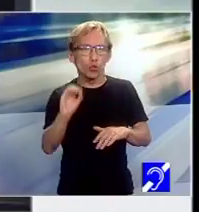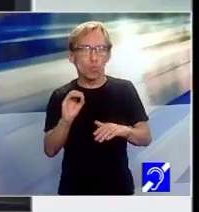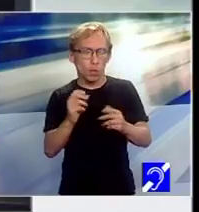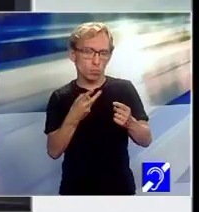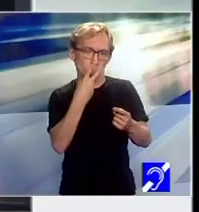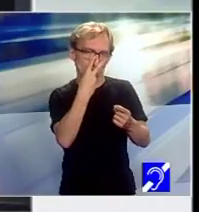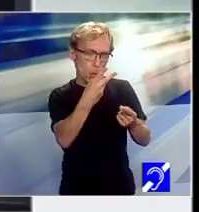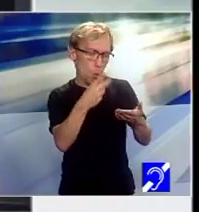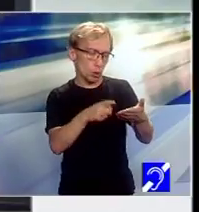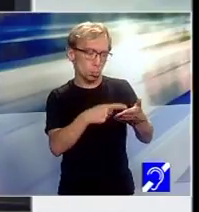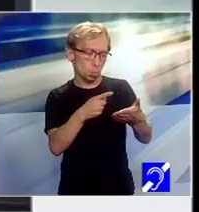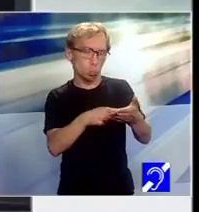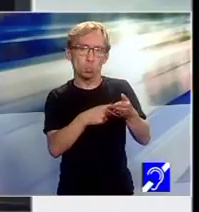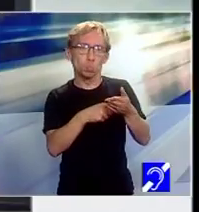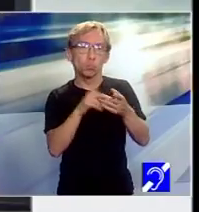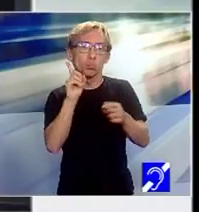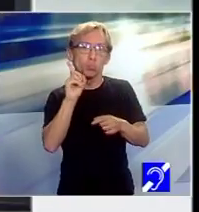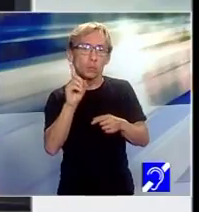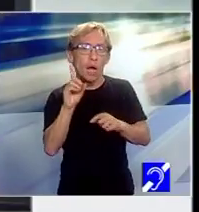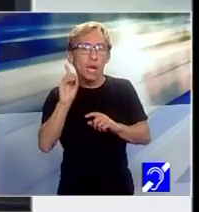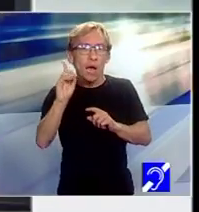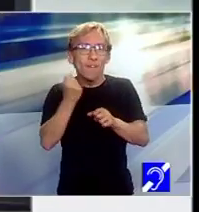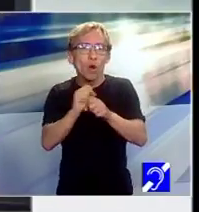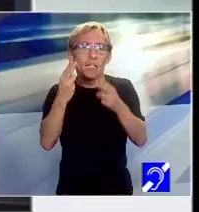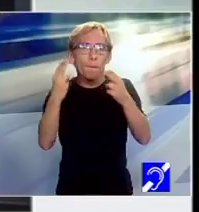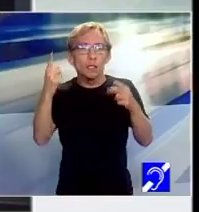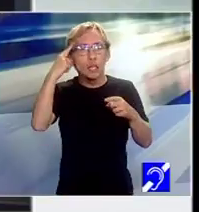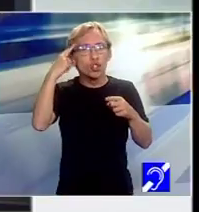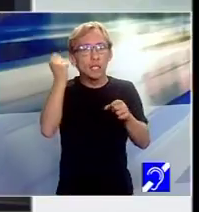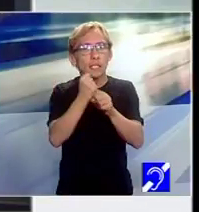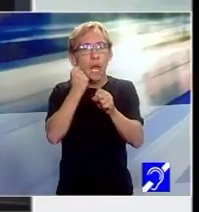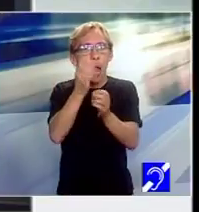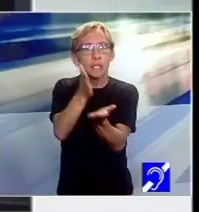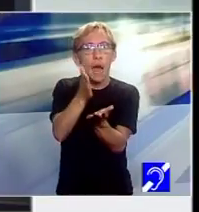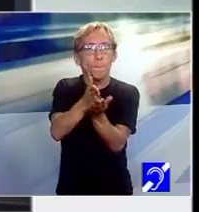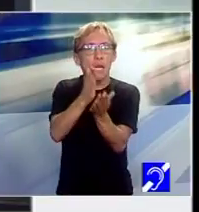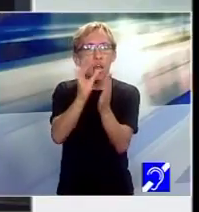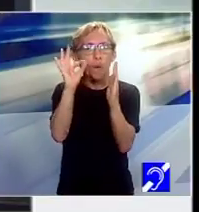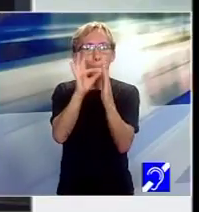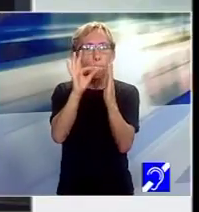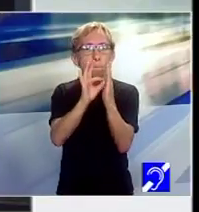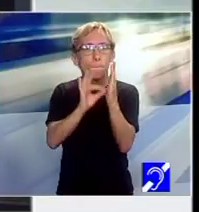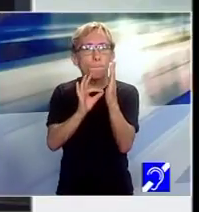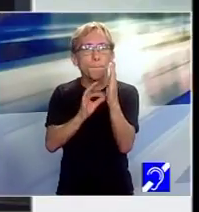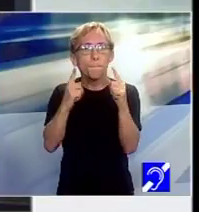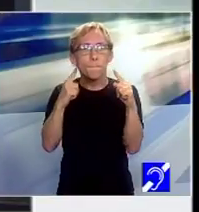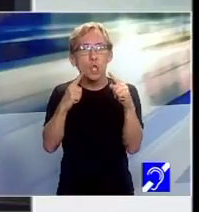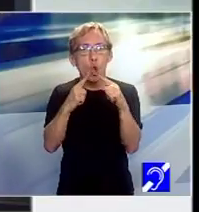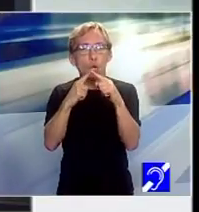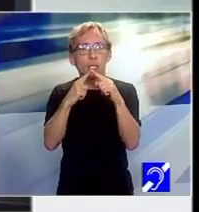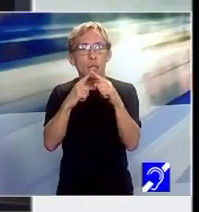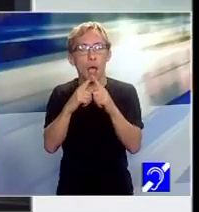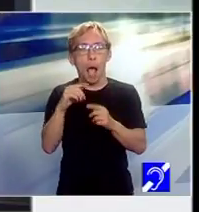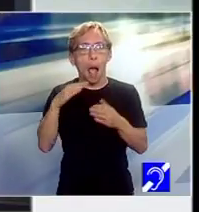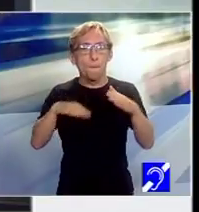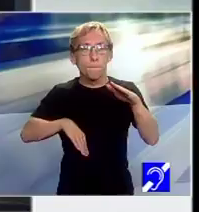ea. Deci trebuie să știi să-ți faci prioritățile. Și dacă te duci cu un proiect cu maxim două solicitări,